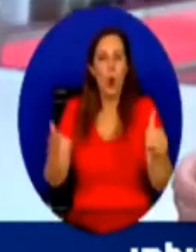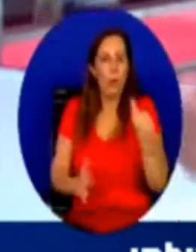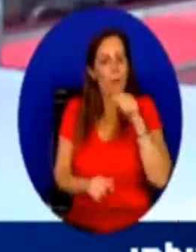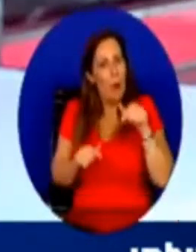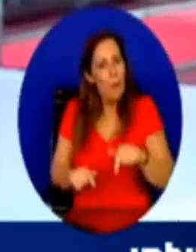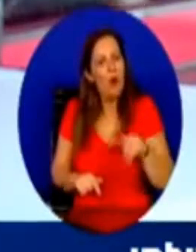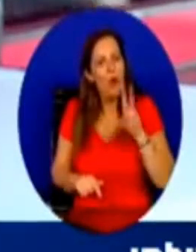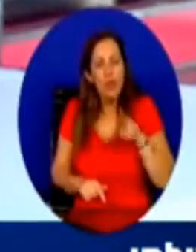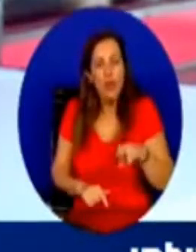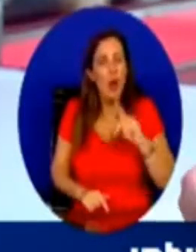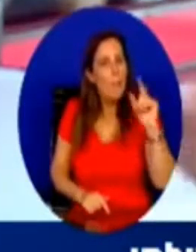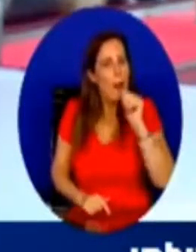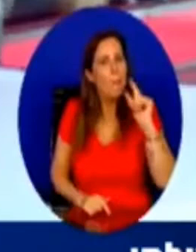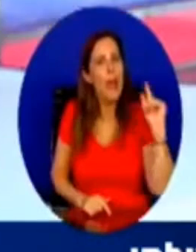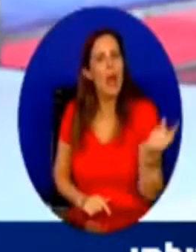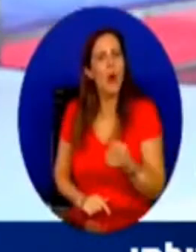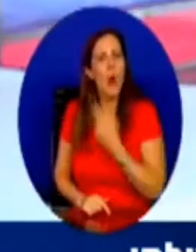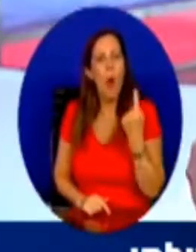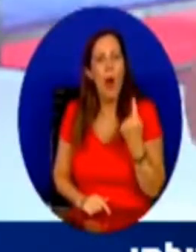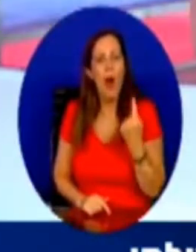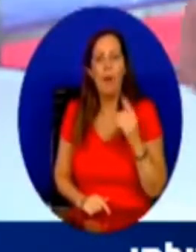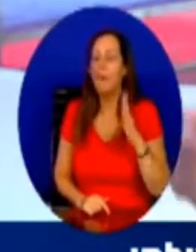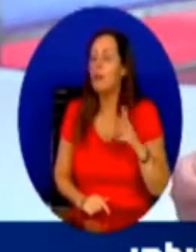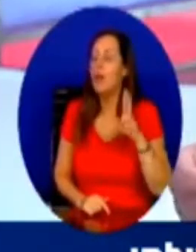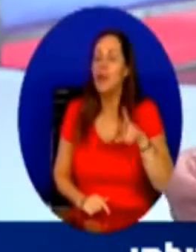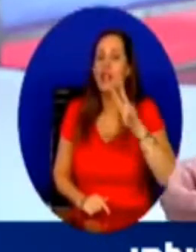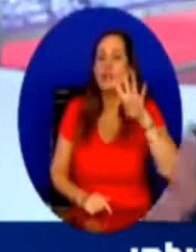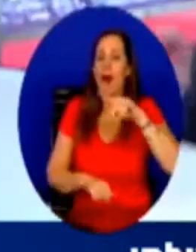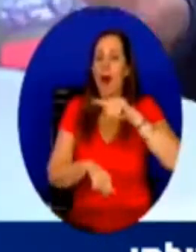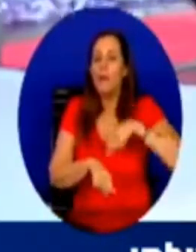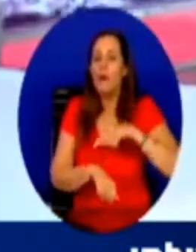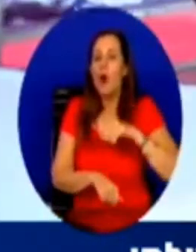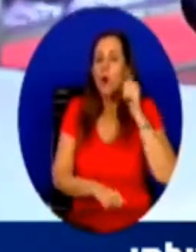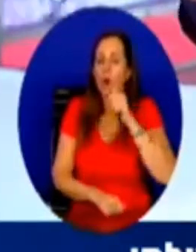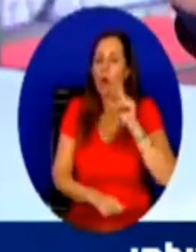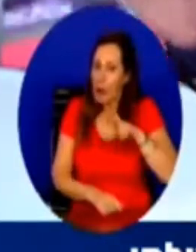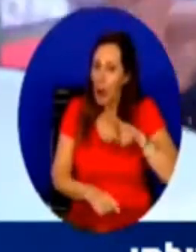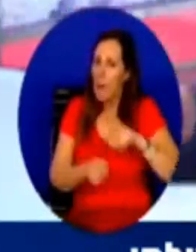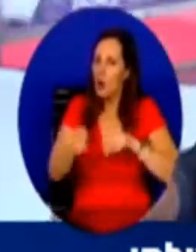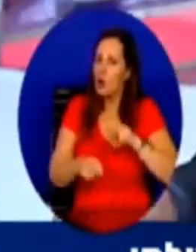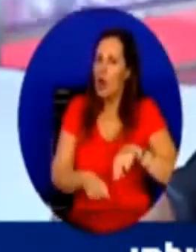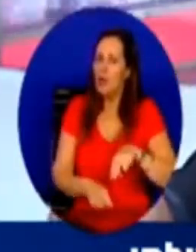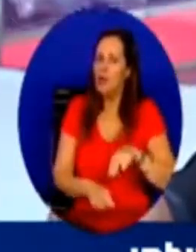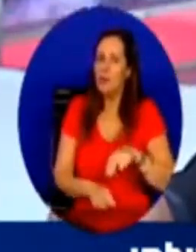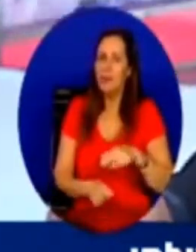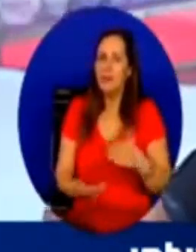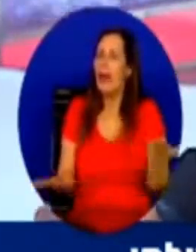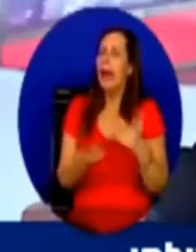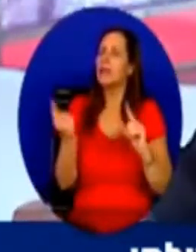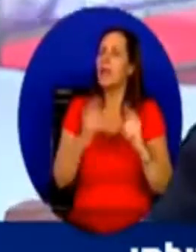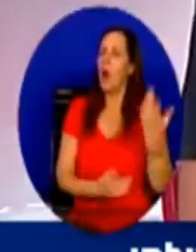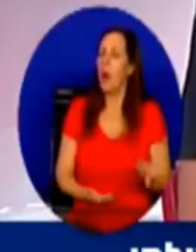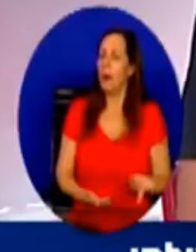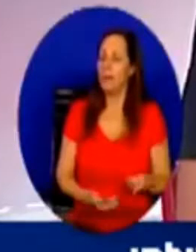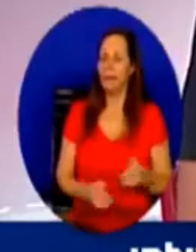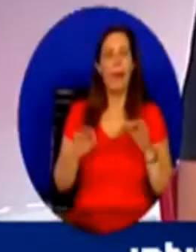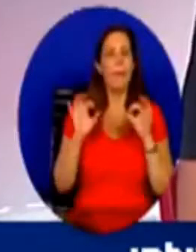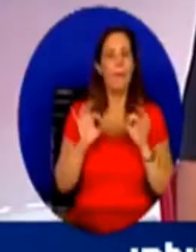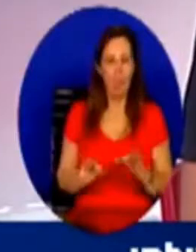ופה יש לכולם. לכולם כמה מים שהם רוצים, 24-7, נכון. וחקלאות. לגמרי, חקלאות עוד פורחת.